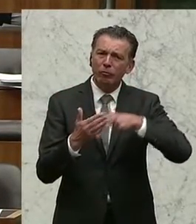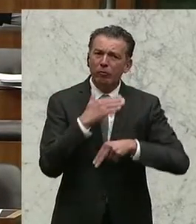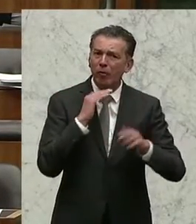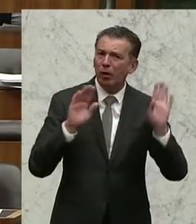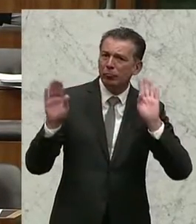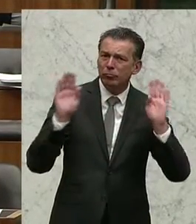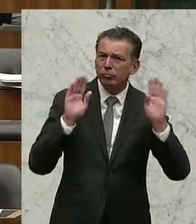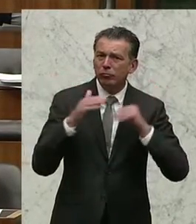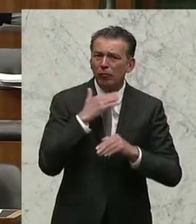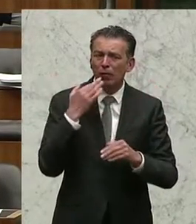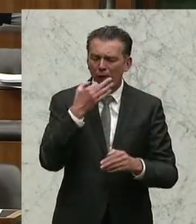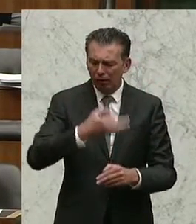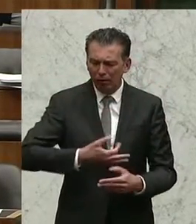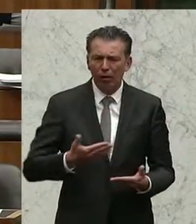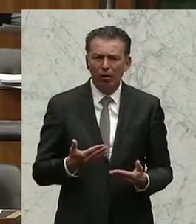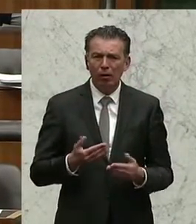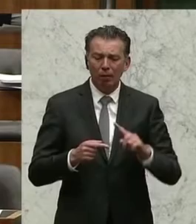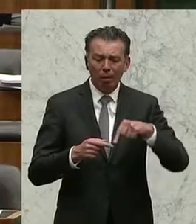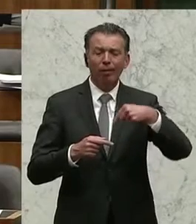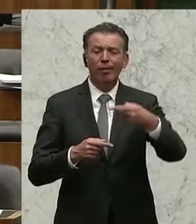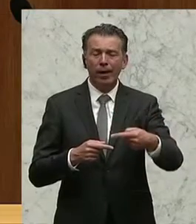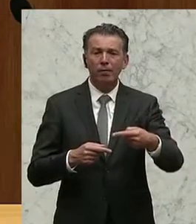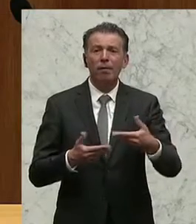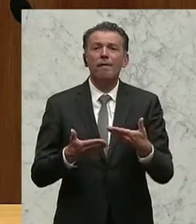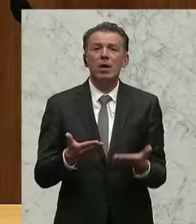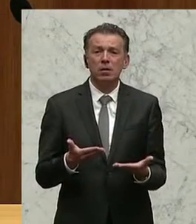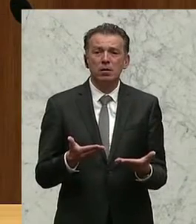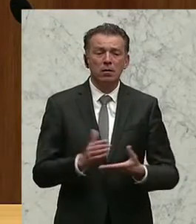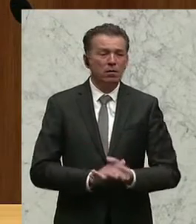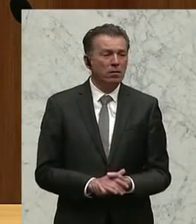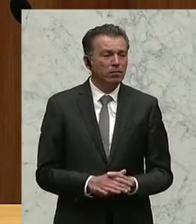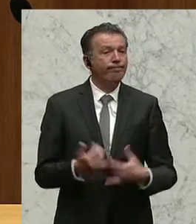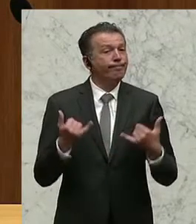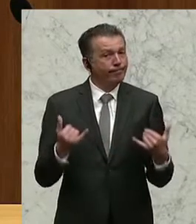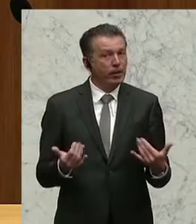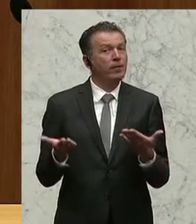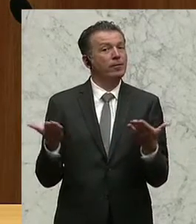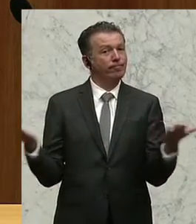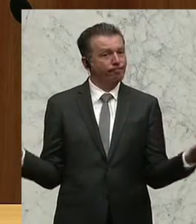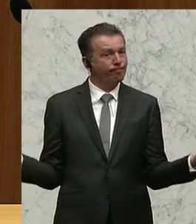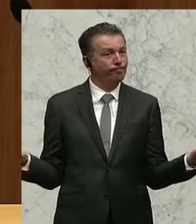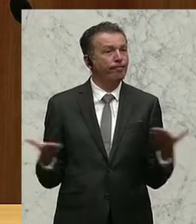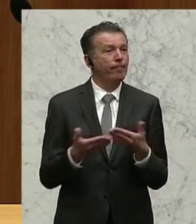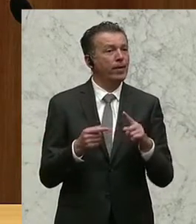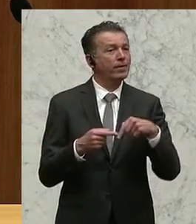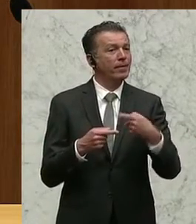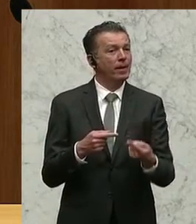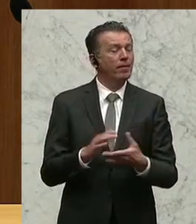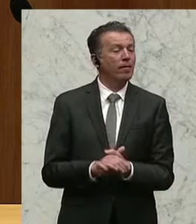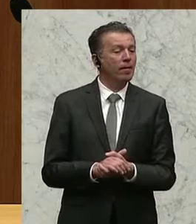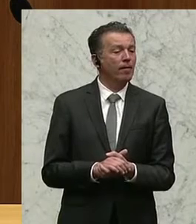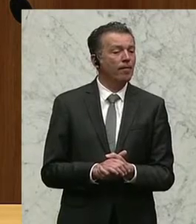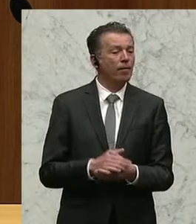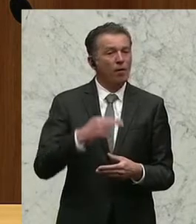viele haben sich gefragt, was kommt als nächstes? Nun, meine Damen und Herren, als nächstes kommt, dass wir